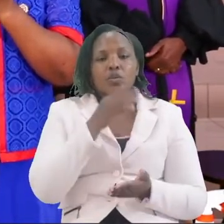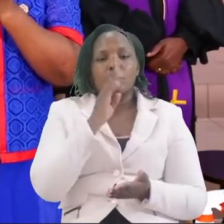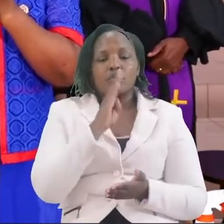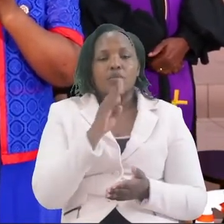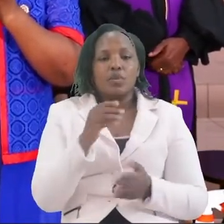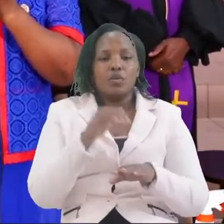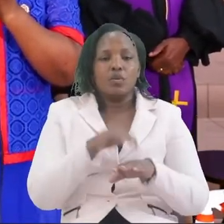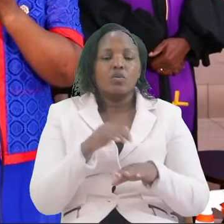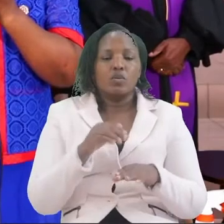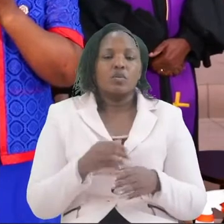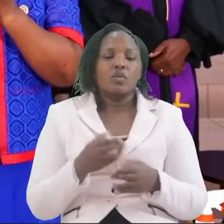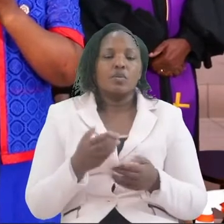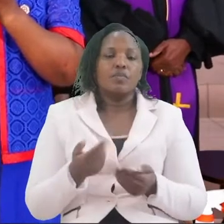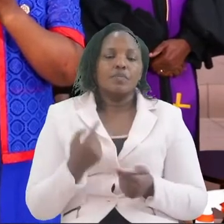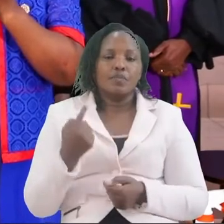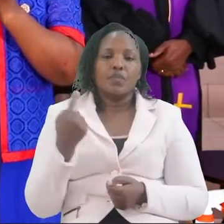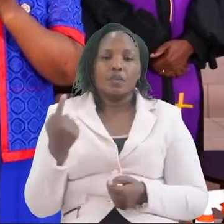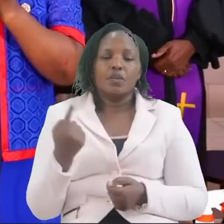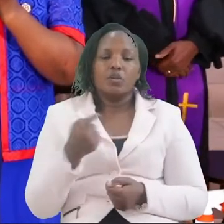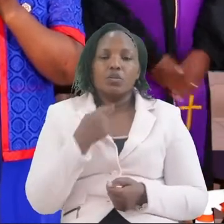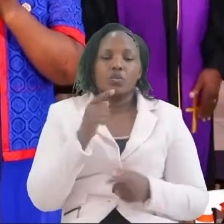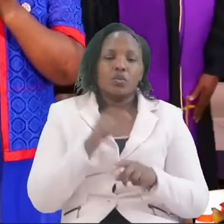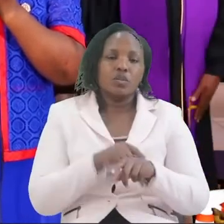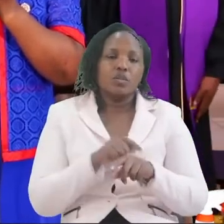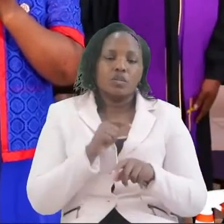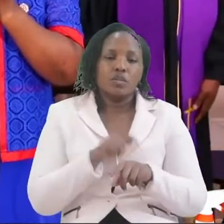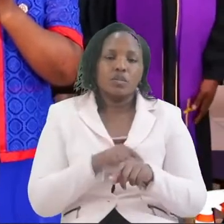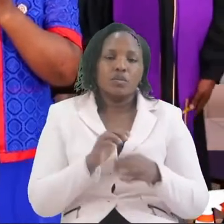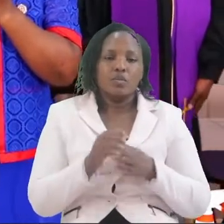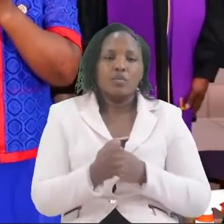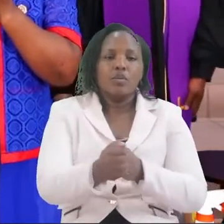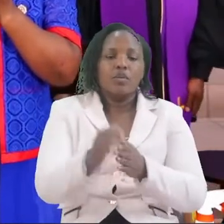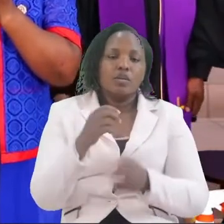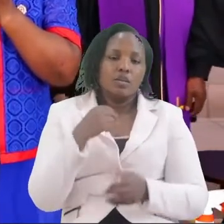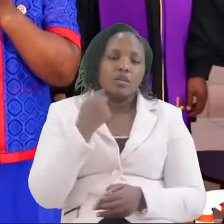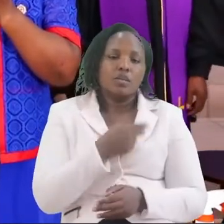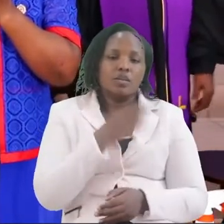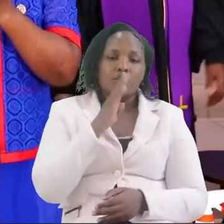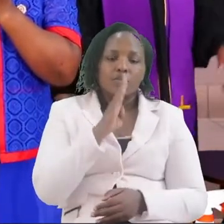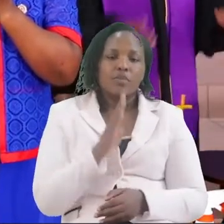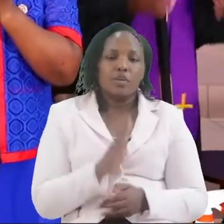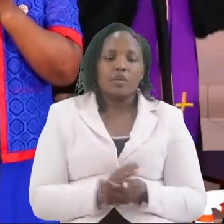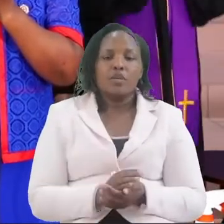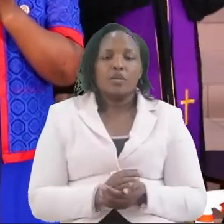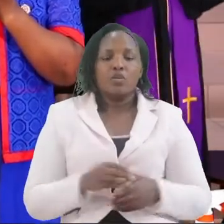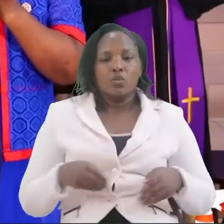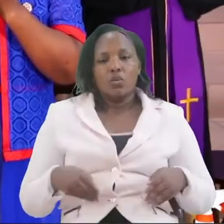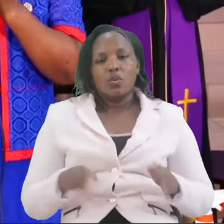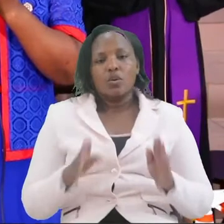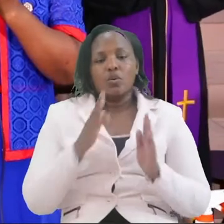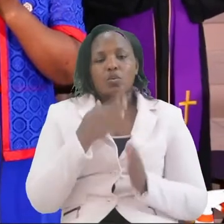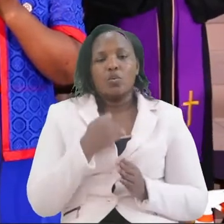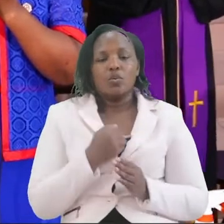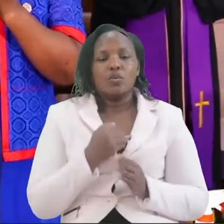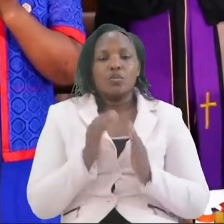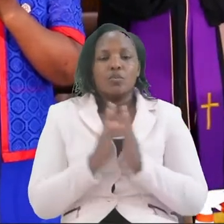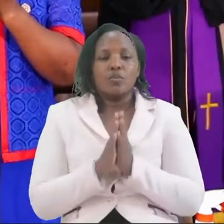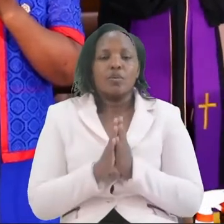kuwa juu yao na ili wanapoongoza wakaongoza kulingana na mapenzi yako Mungu wetu.